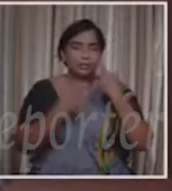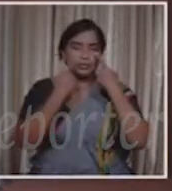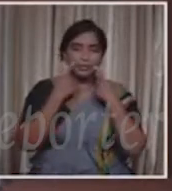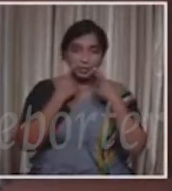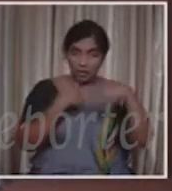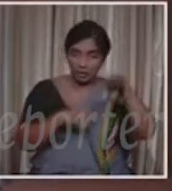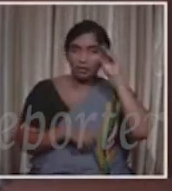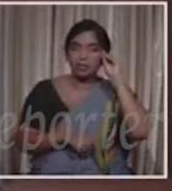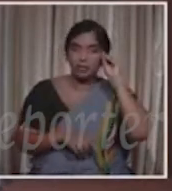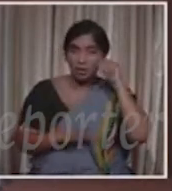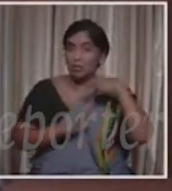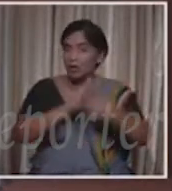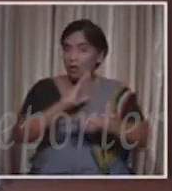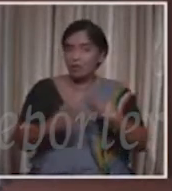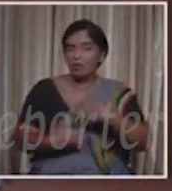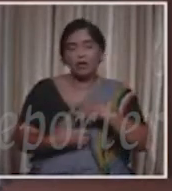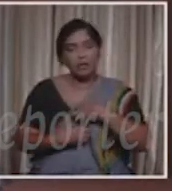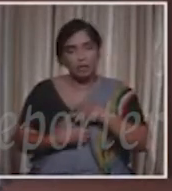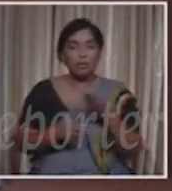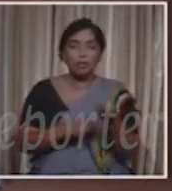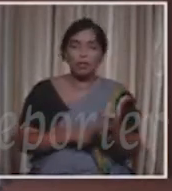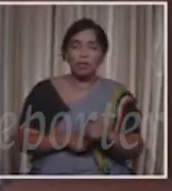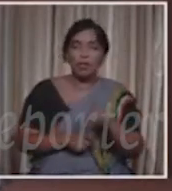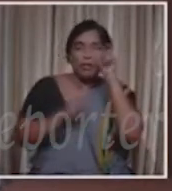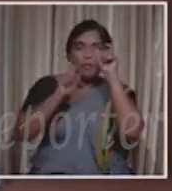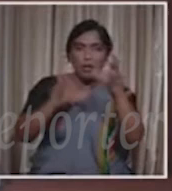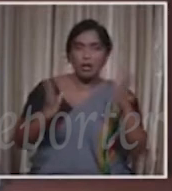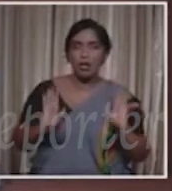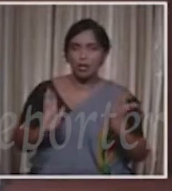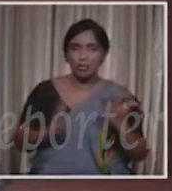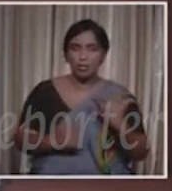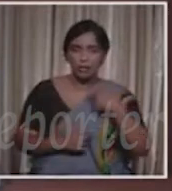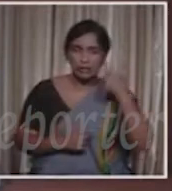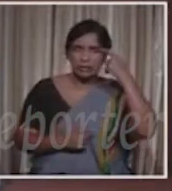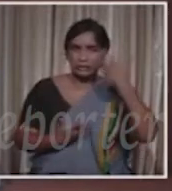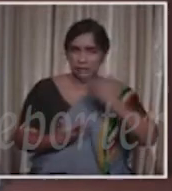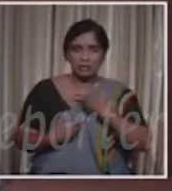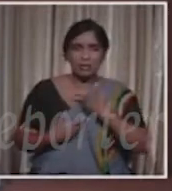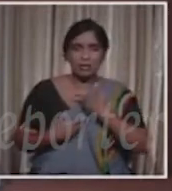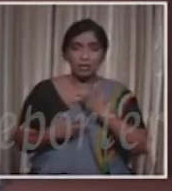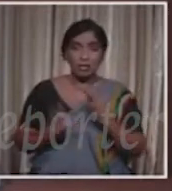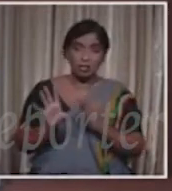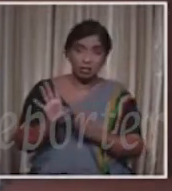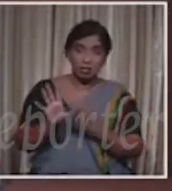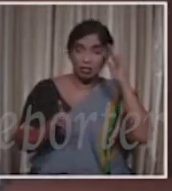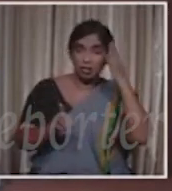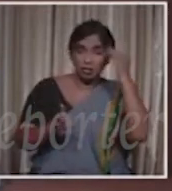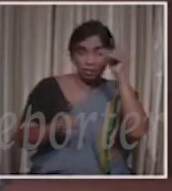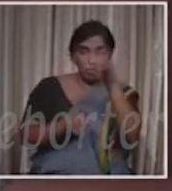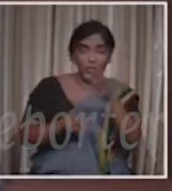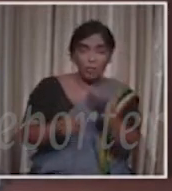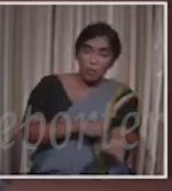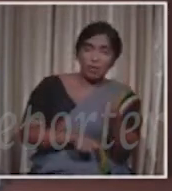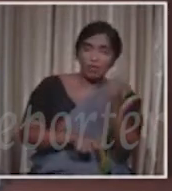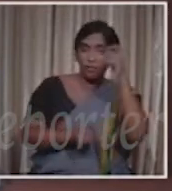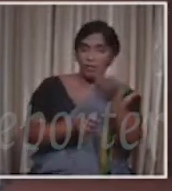කර පහරයක් ඒ පහරට මුළු රටම කම්පාවට පත් වුණා තේරුම් ගන්න රටම කම්පාවට පත් වුණා පහරට කවුද බලන් ඉන්නේ හිතප්පපුවක්